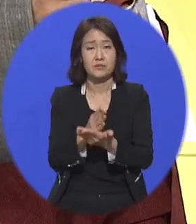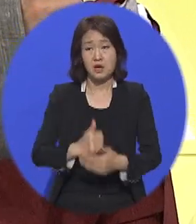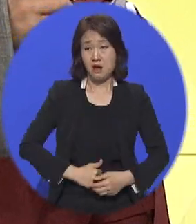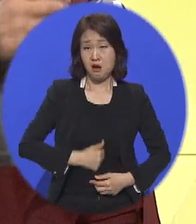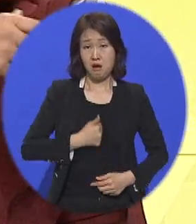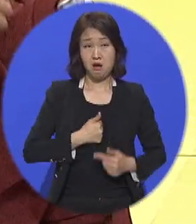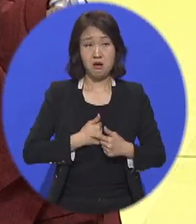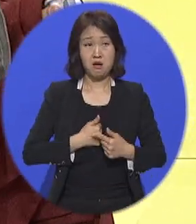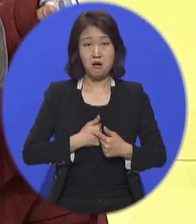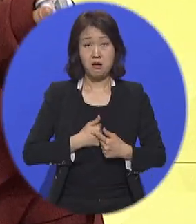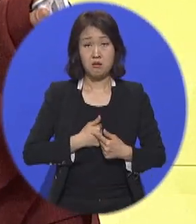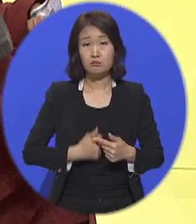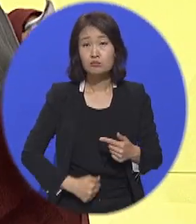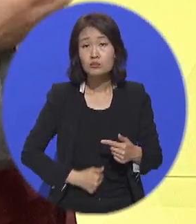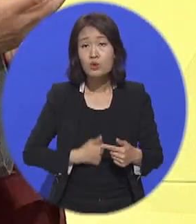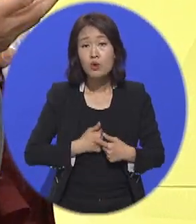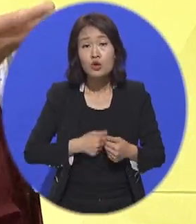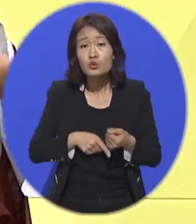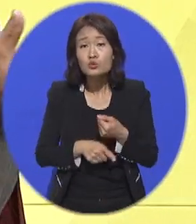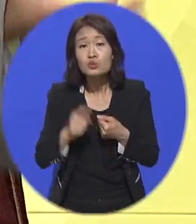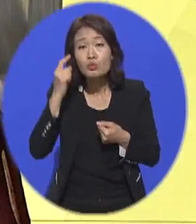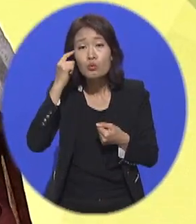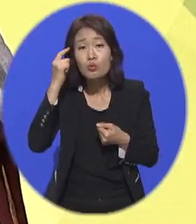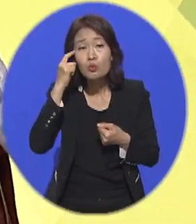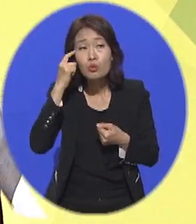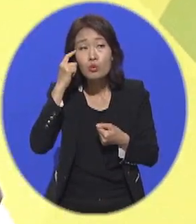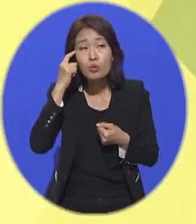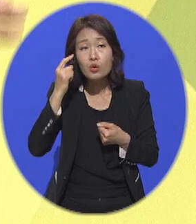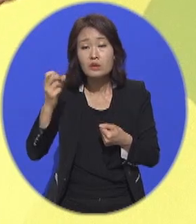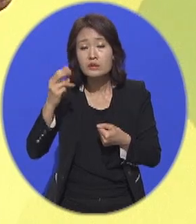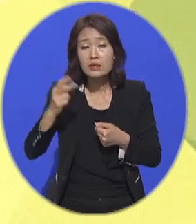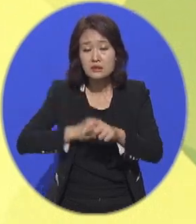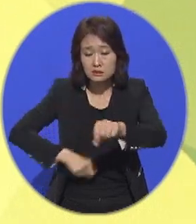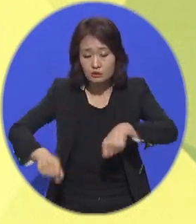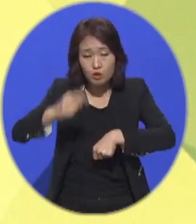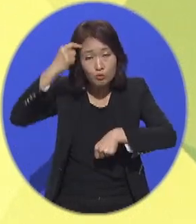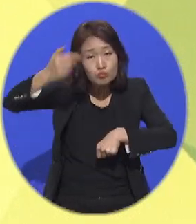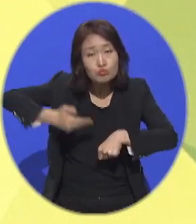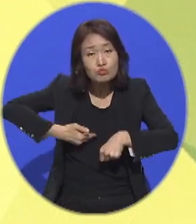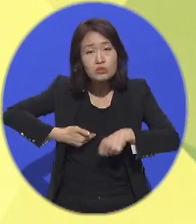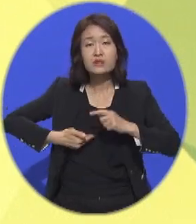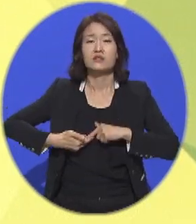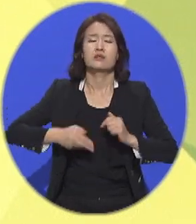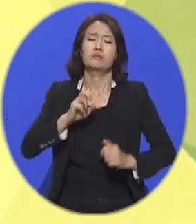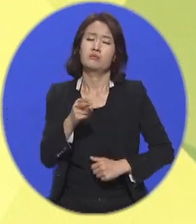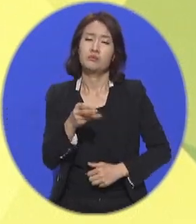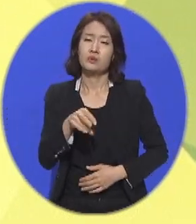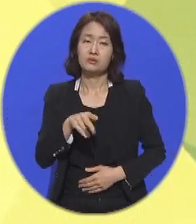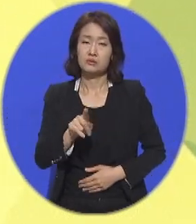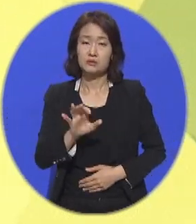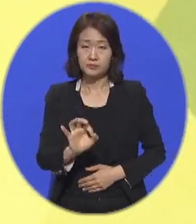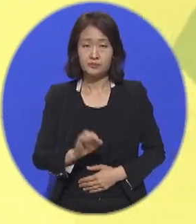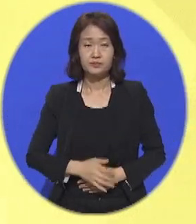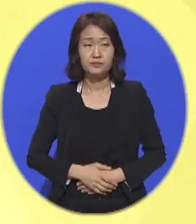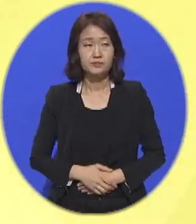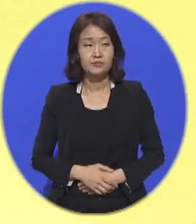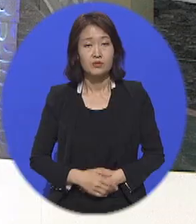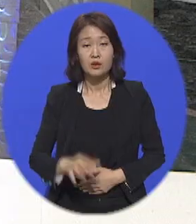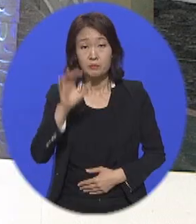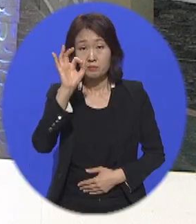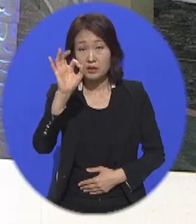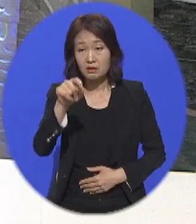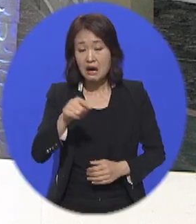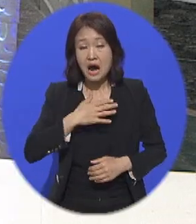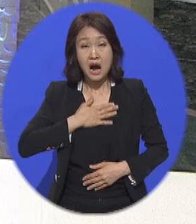났다. 내가 화나는 원인은 무엇인가? 자기에게 되돌리면 이것은 바로 명상입니다. 자, 그런데